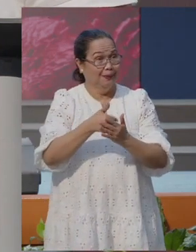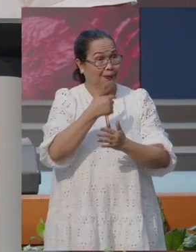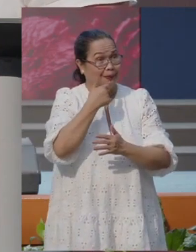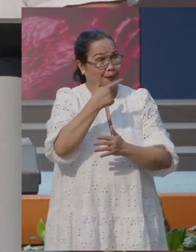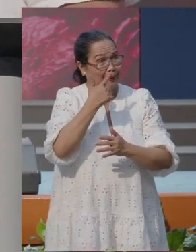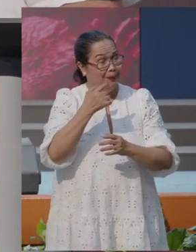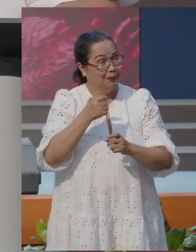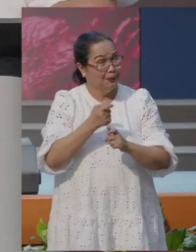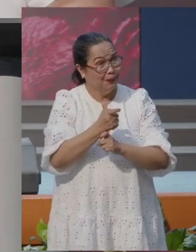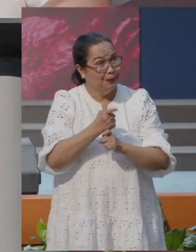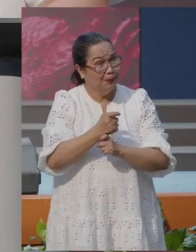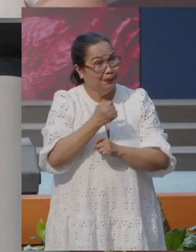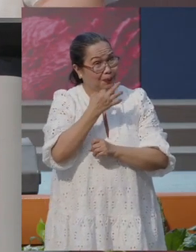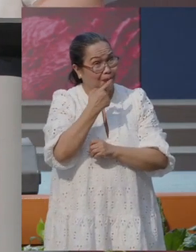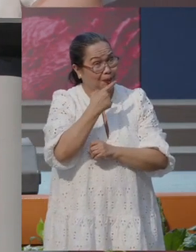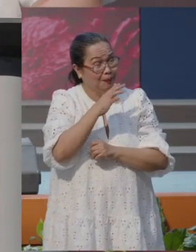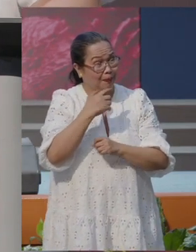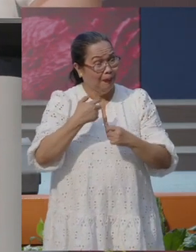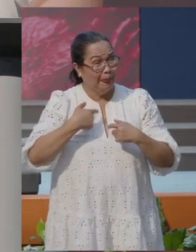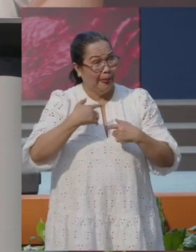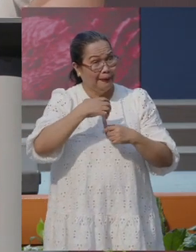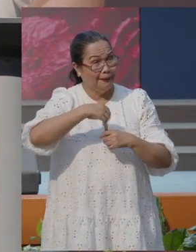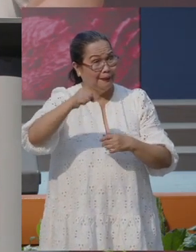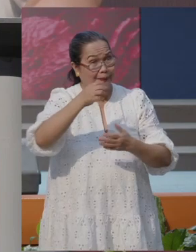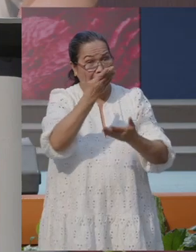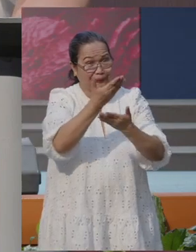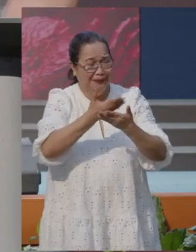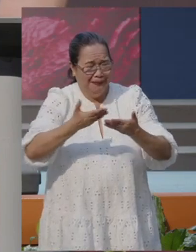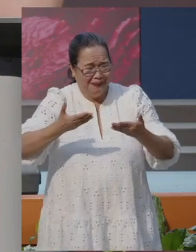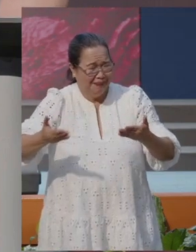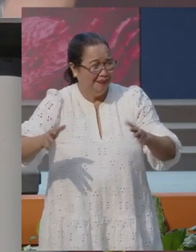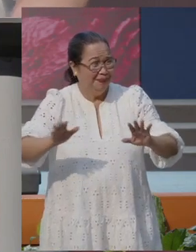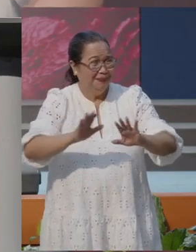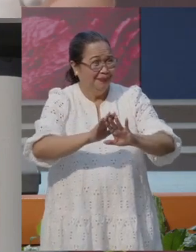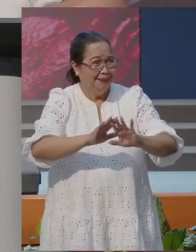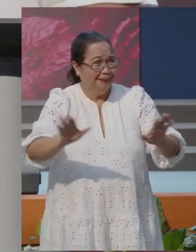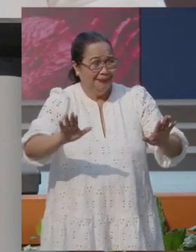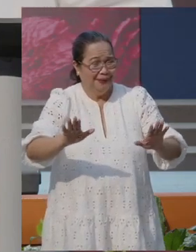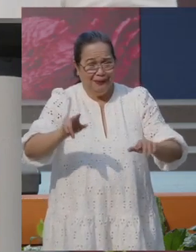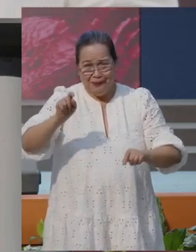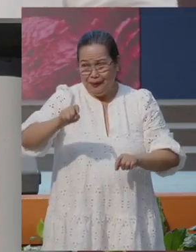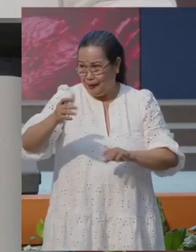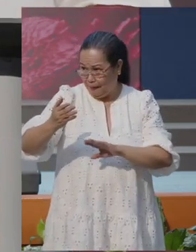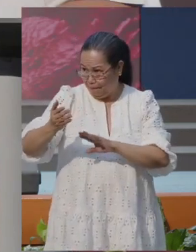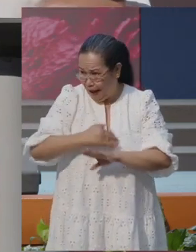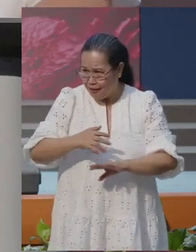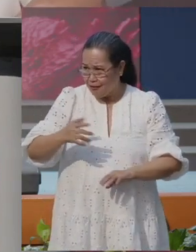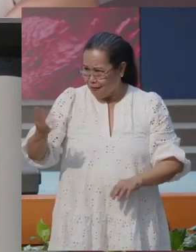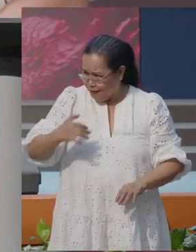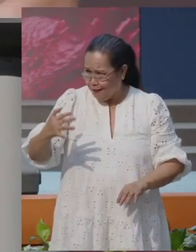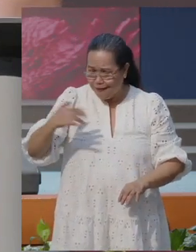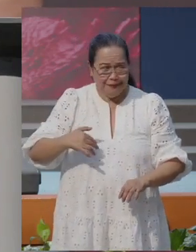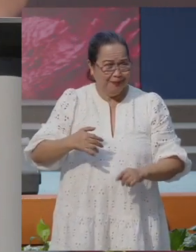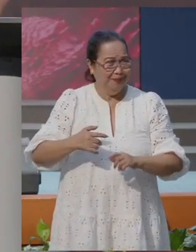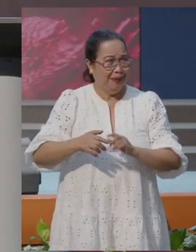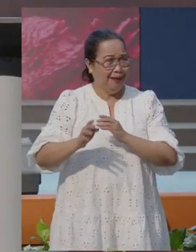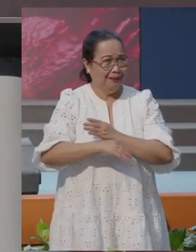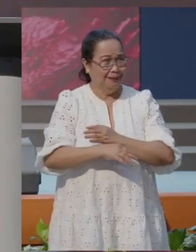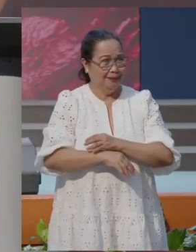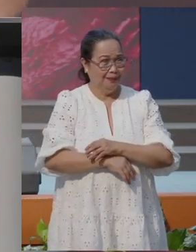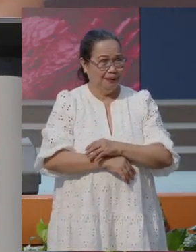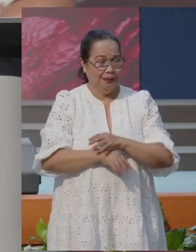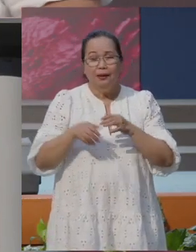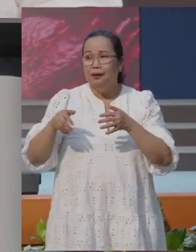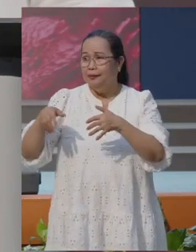from you, and from one who takes away your goods, do not then demand them back. Kung babasahin niyo po ng